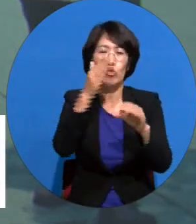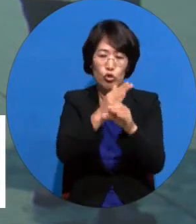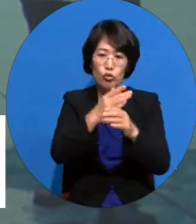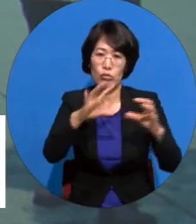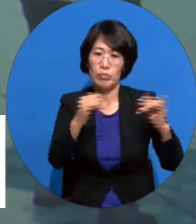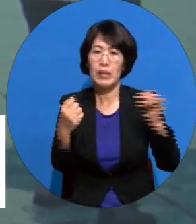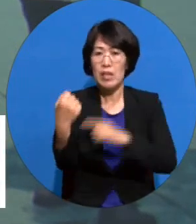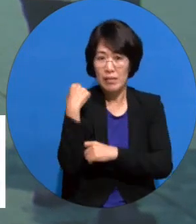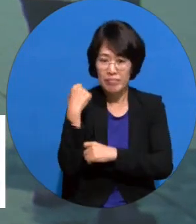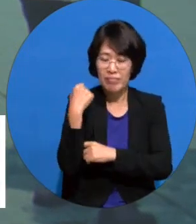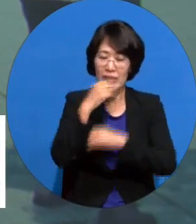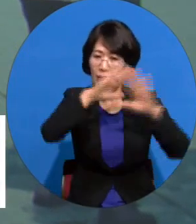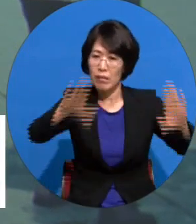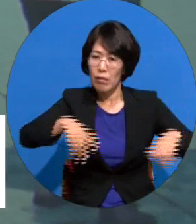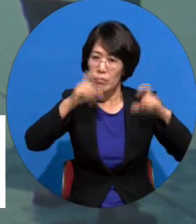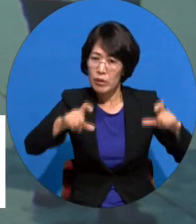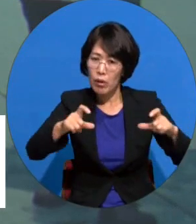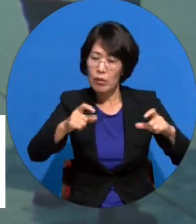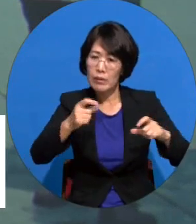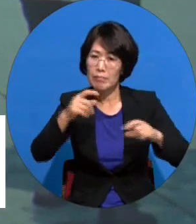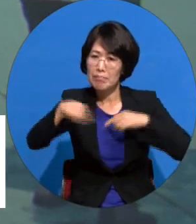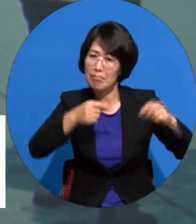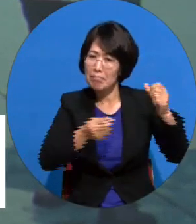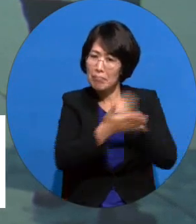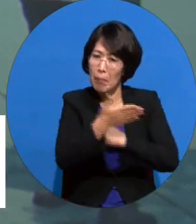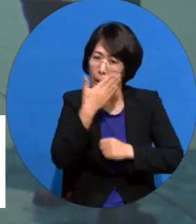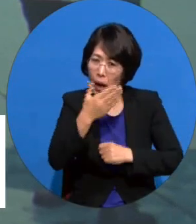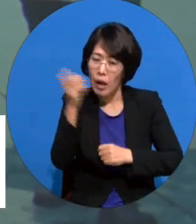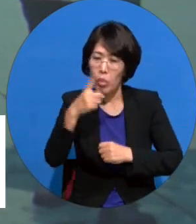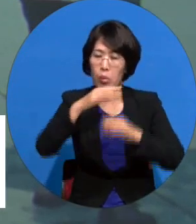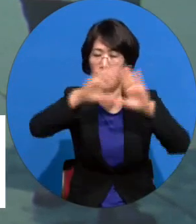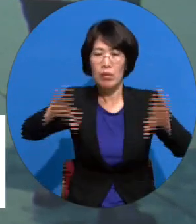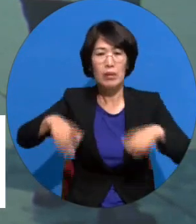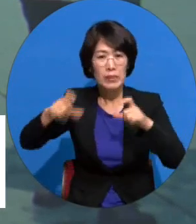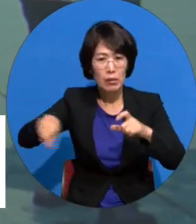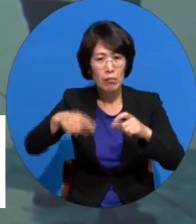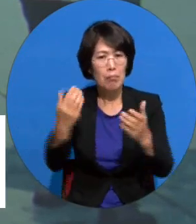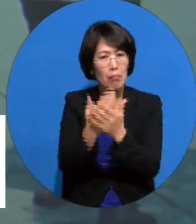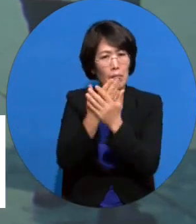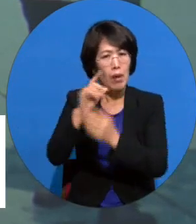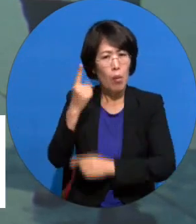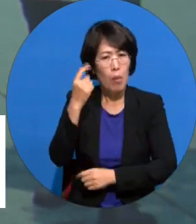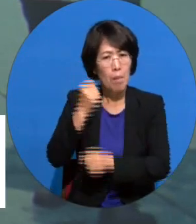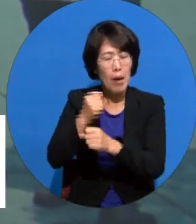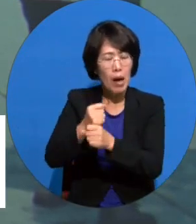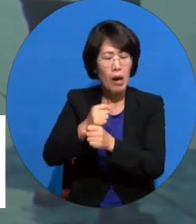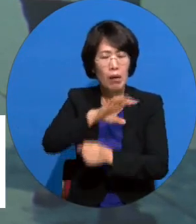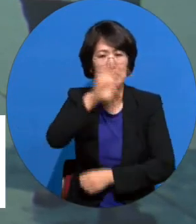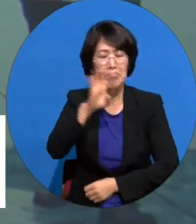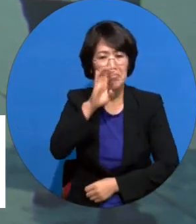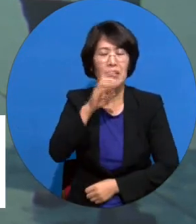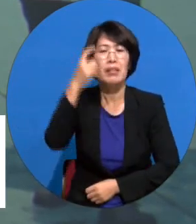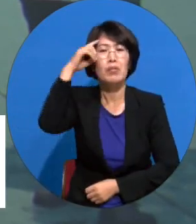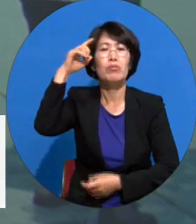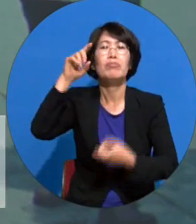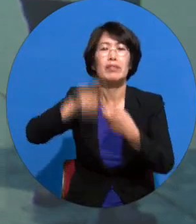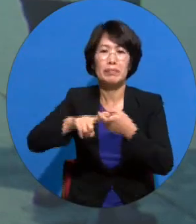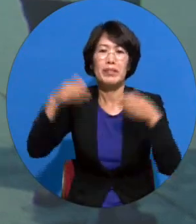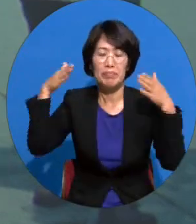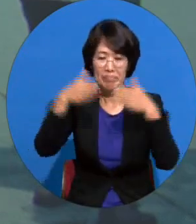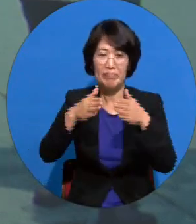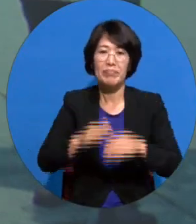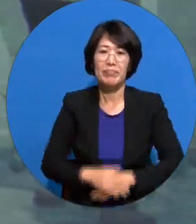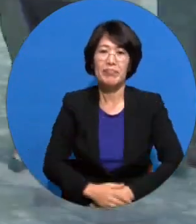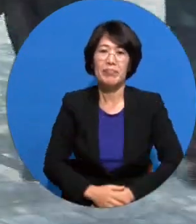국민의힘은 전남에 교두보를 마련하고 전남은 지역 발전을 위한 밑천을 만들 수 있을지 관심이 커지고 있습니다. 양현승